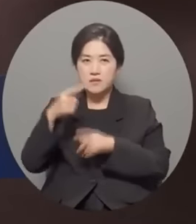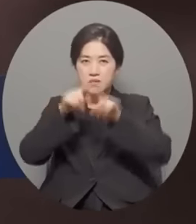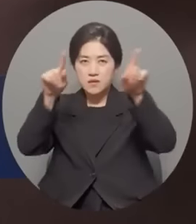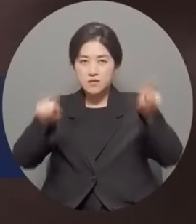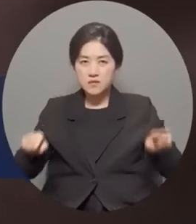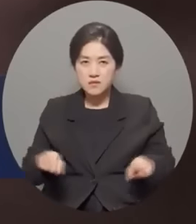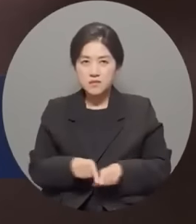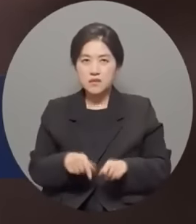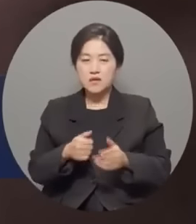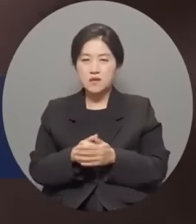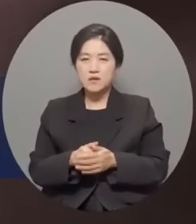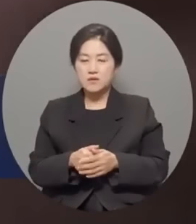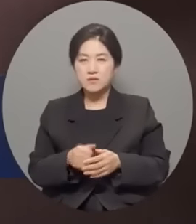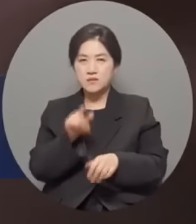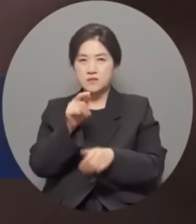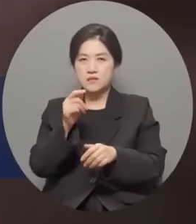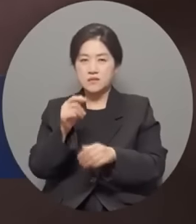하나